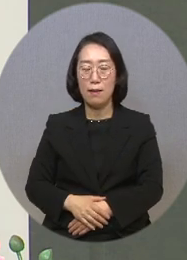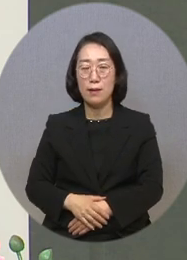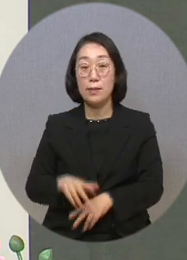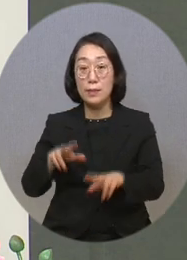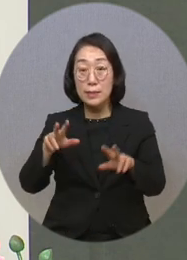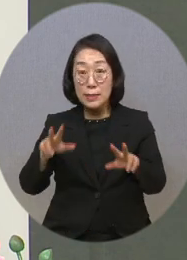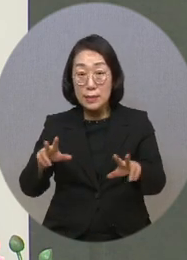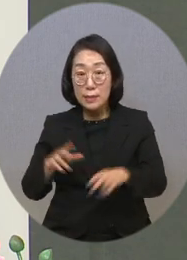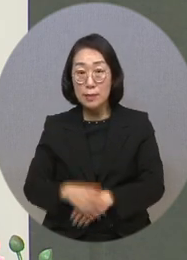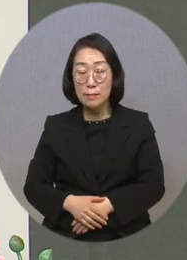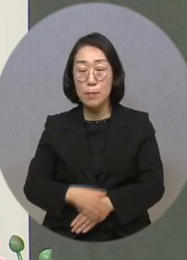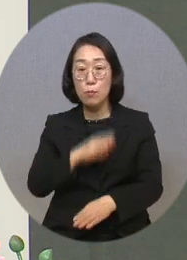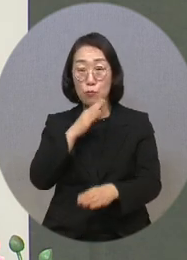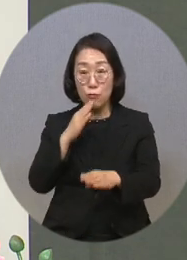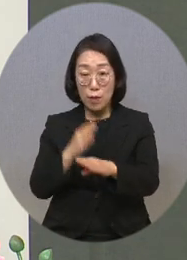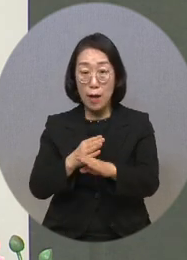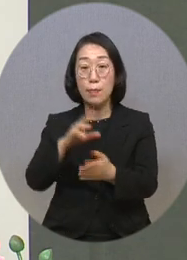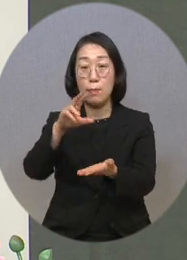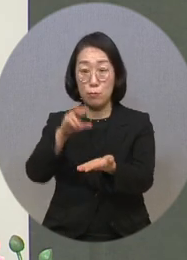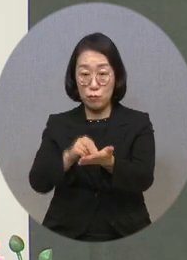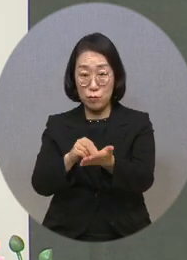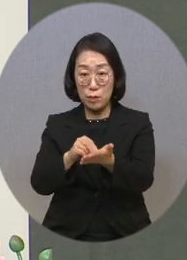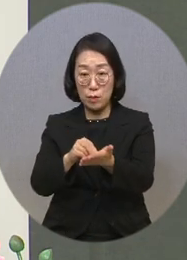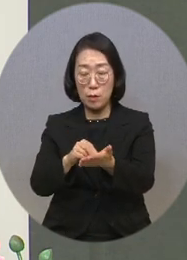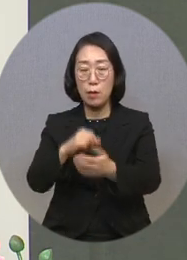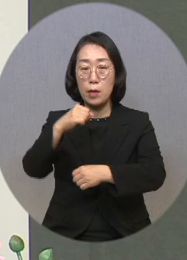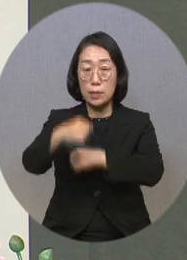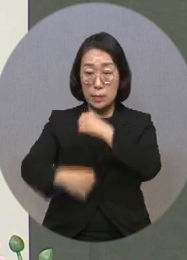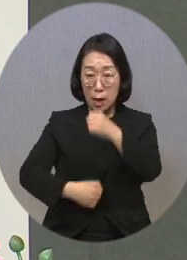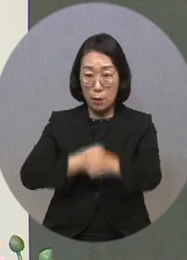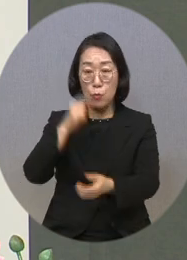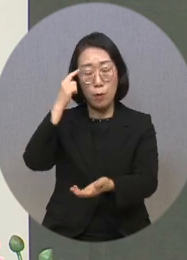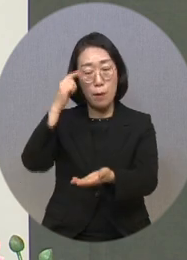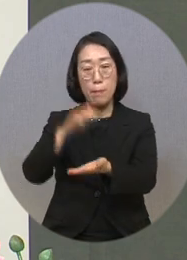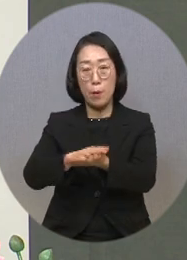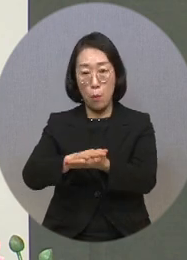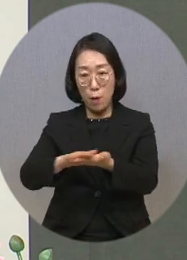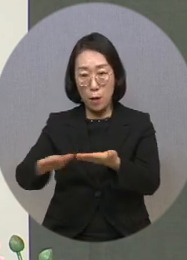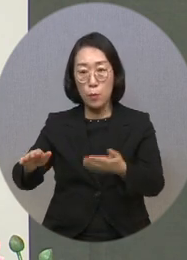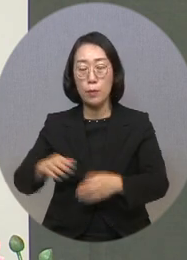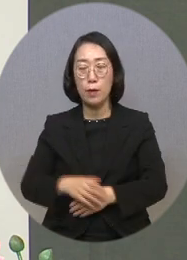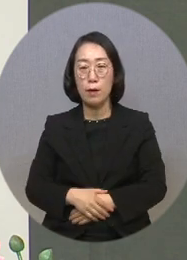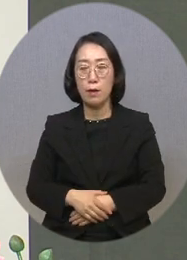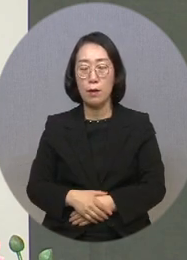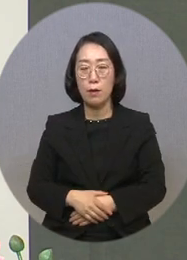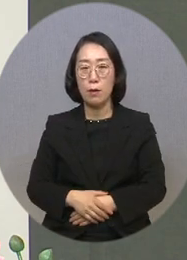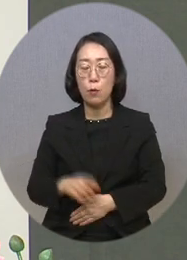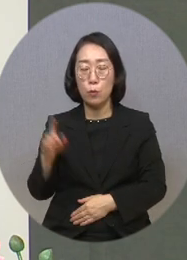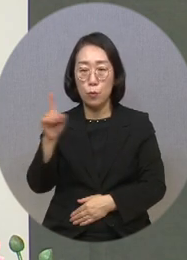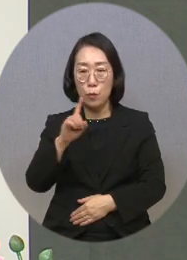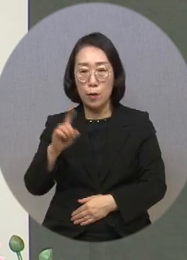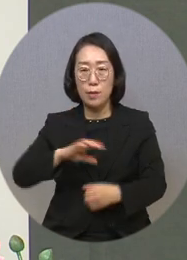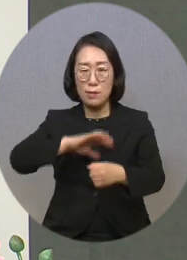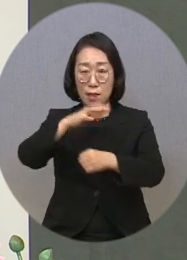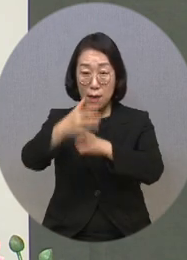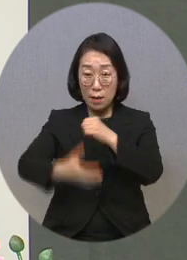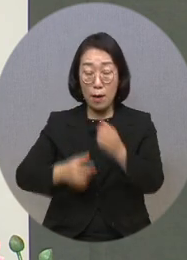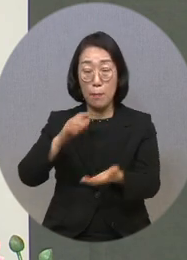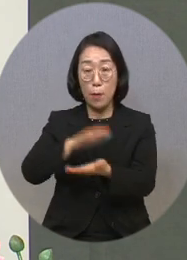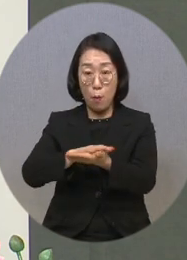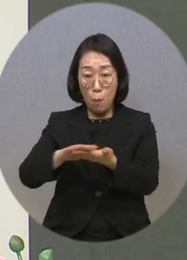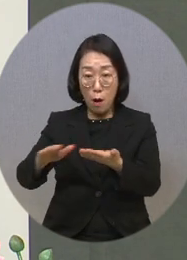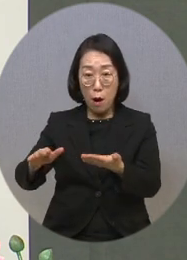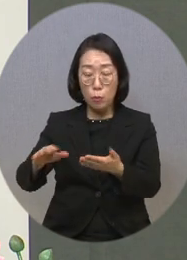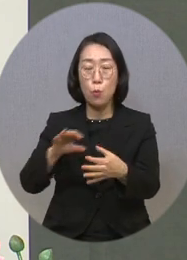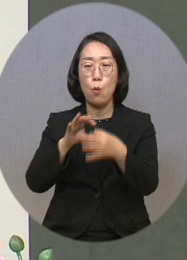이 남북 문제가 자유롭게 평화롭게. 어떤 면에서는 세계 평화적인